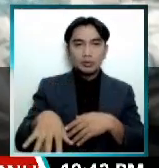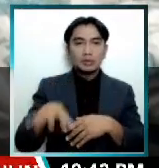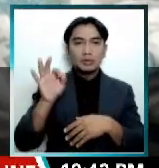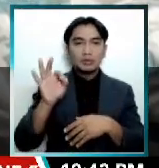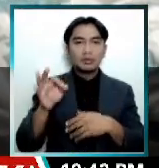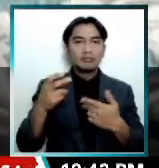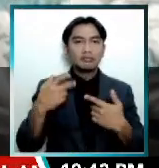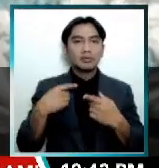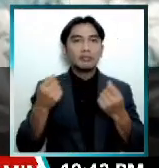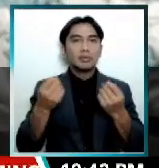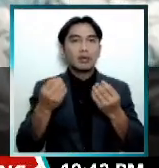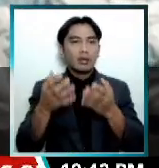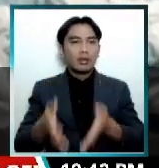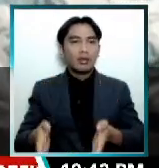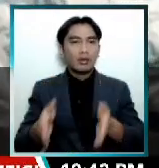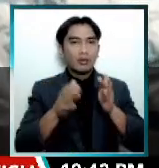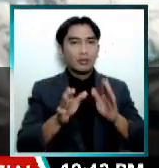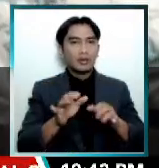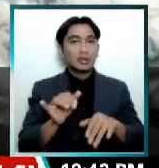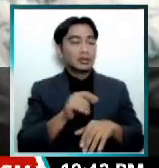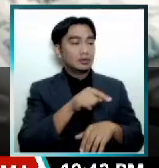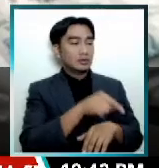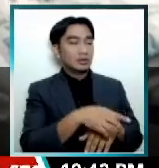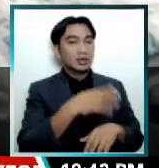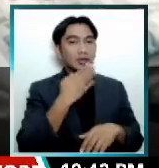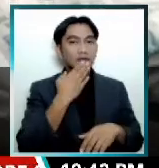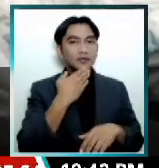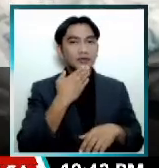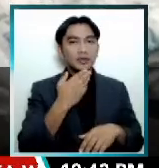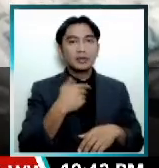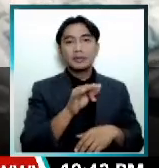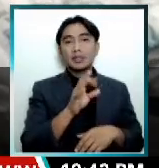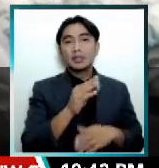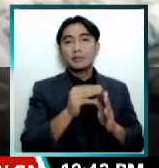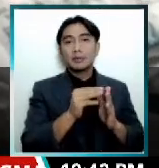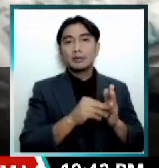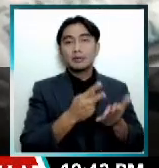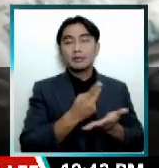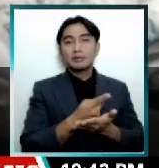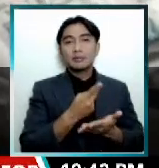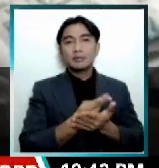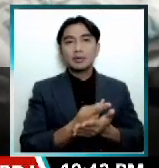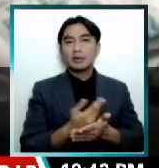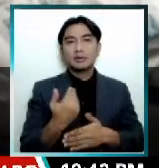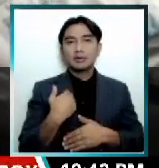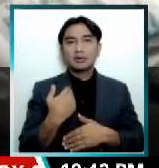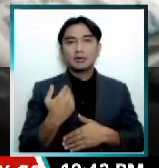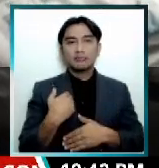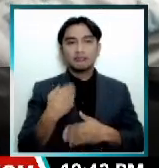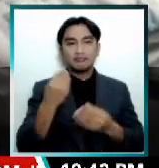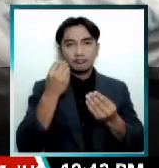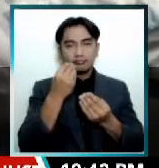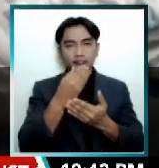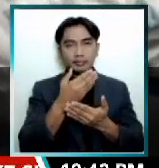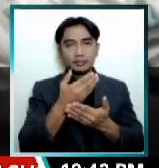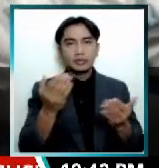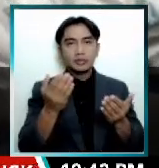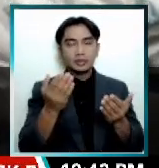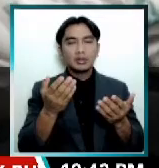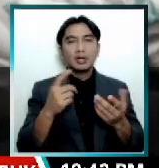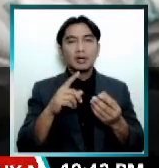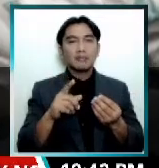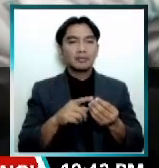sako-sakong smuggled na asukal na nagkakahalaga ng 19 million pesos. Wala pang pahayag ang mga consignee ng shipments na mahaharap